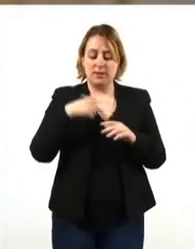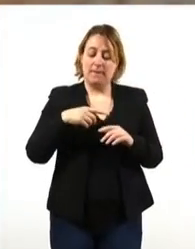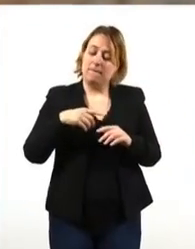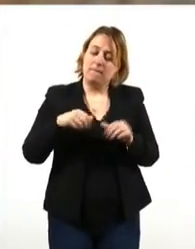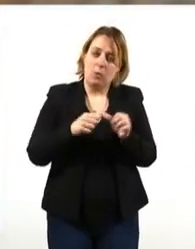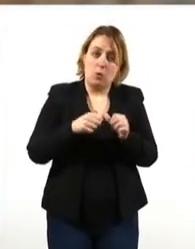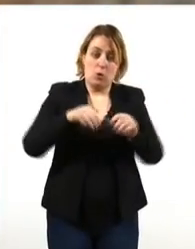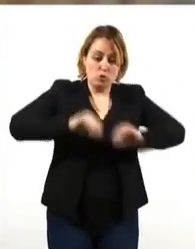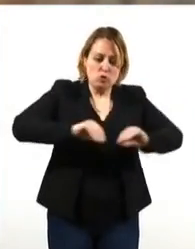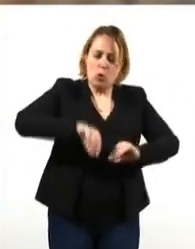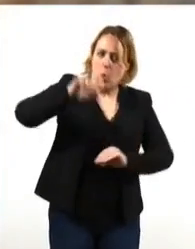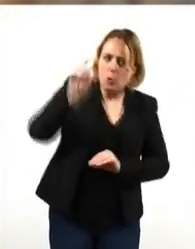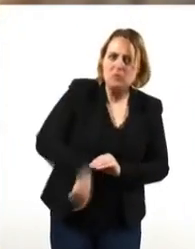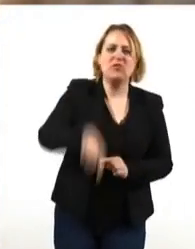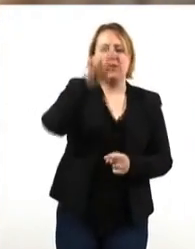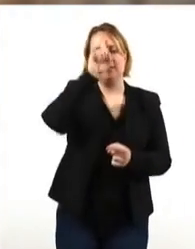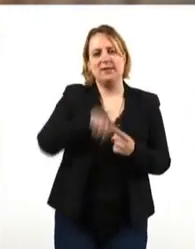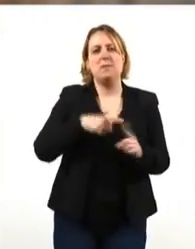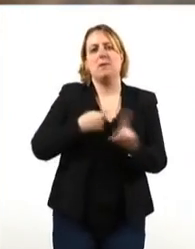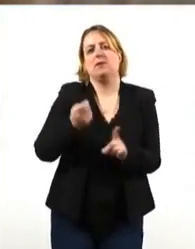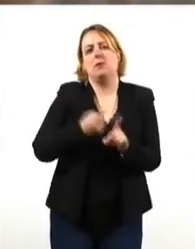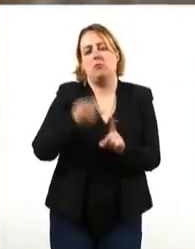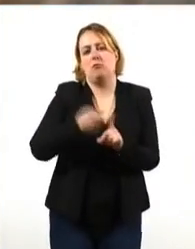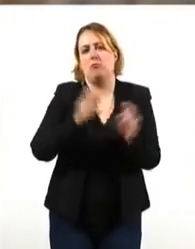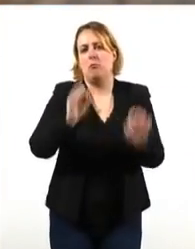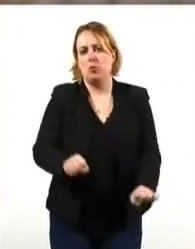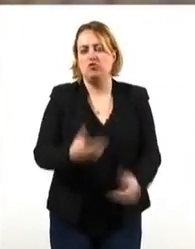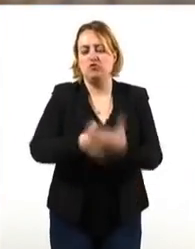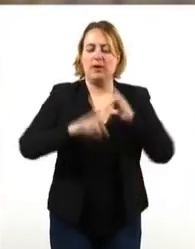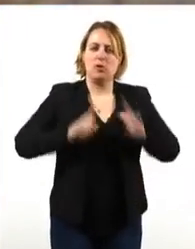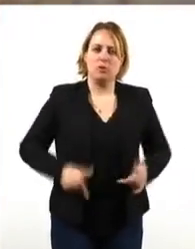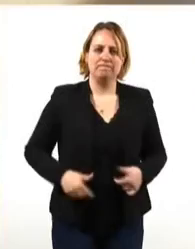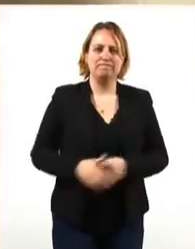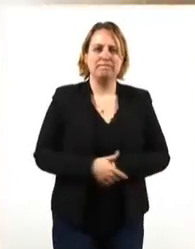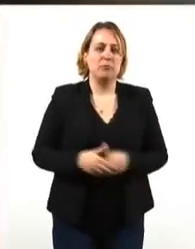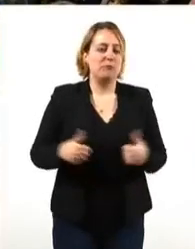là-dessus. Voilà. Merci. Merci beaucoup.